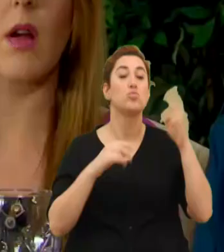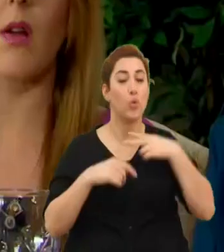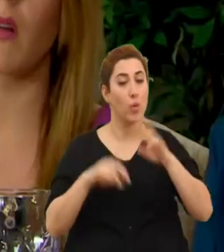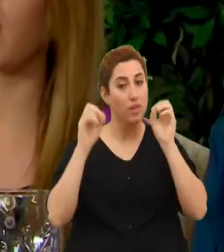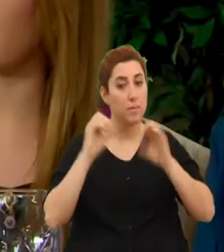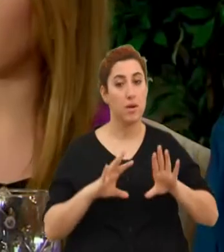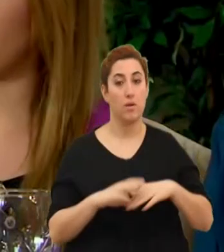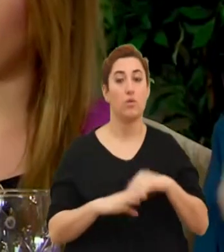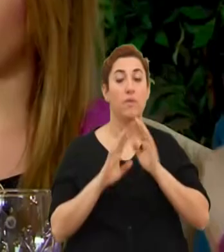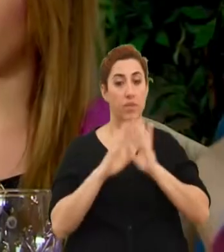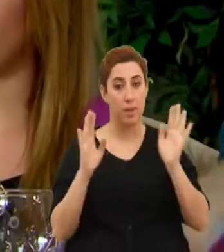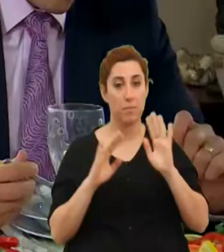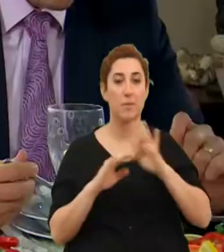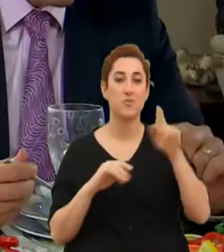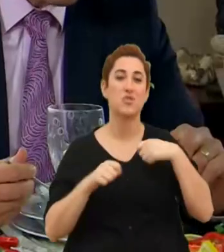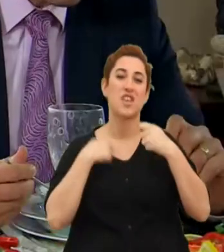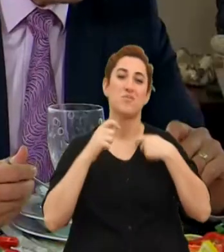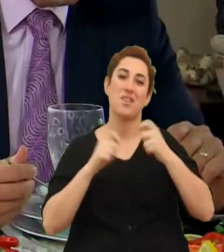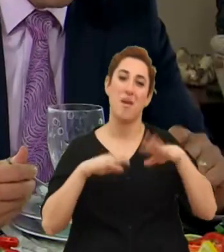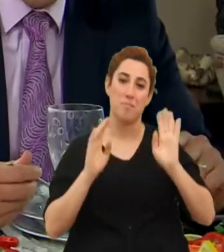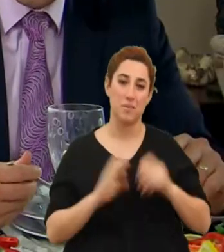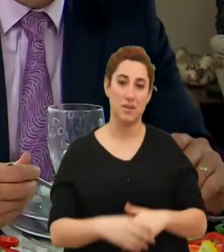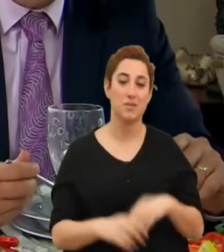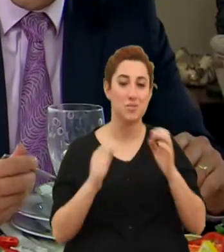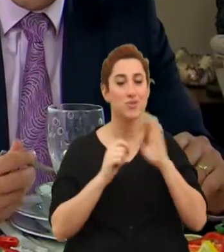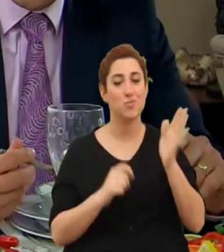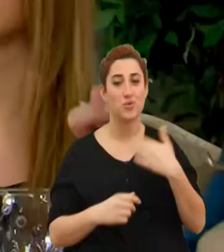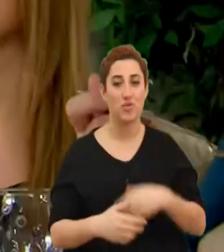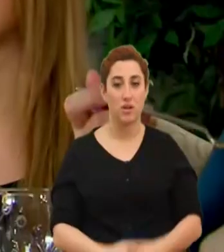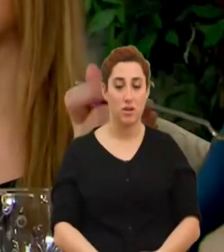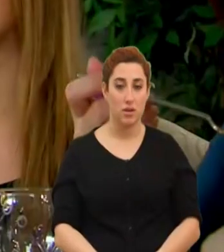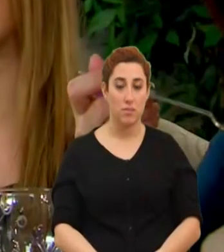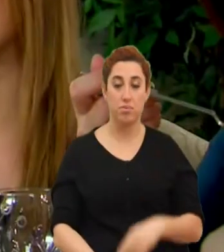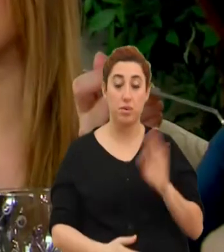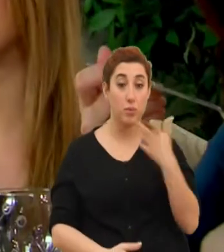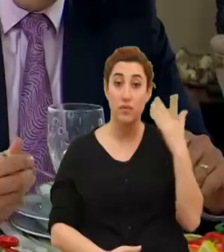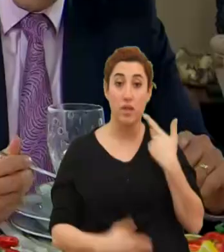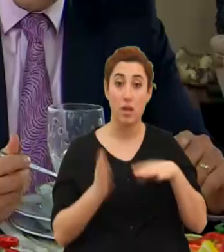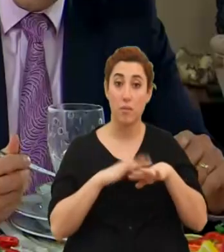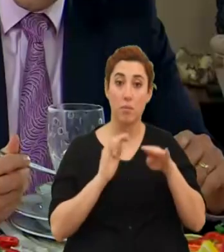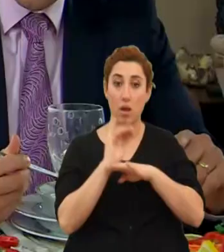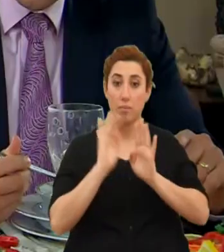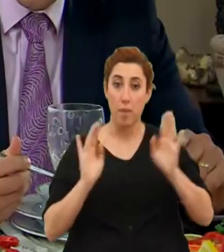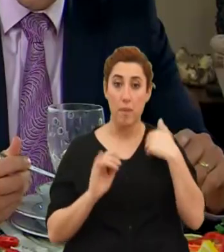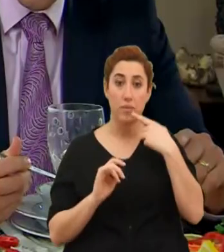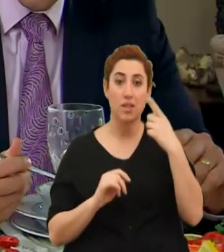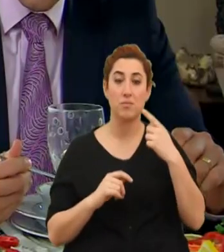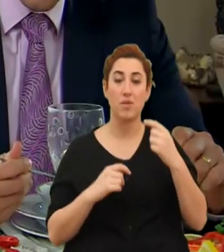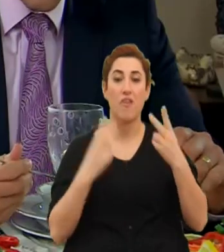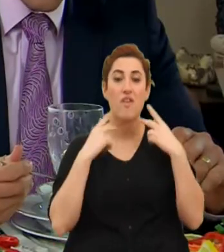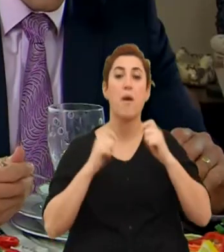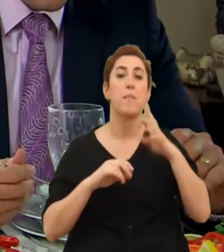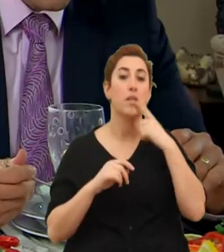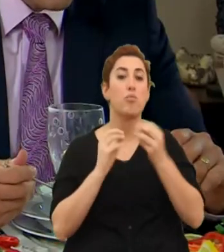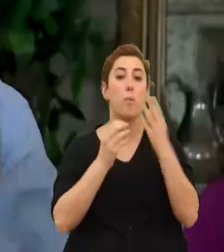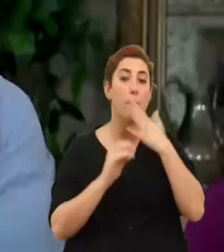akışına bırakıyoruz. Tamam, artık saçmalamayın. Biricik boş ver. Ya nasıl boş vereyim hayatım? Tamam dedim, tavır yapmayın dedim,